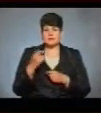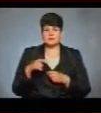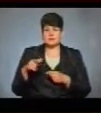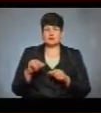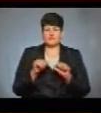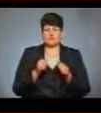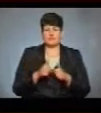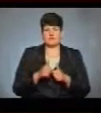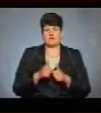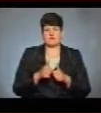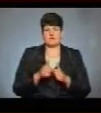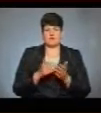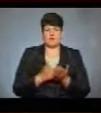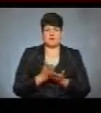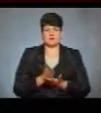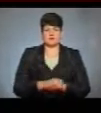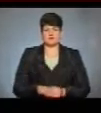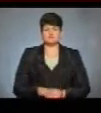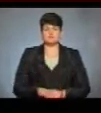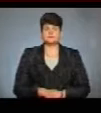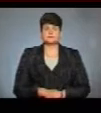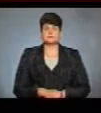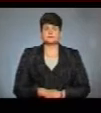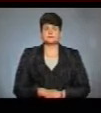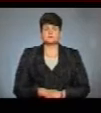формування публічної політики.